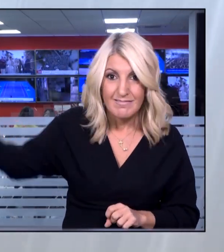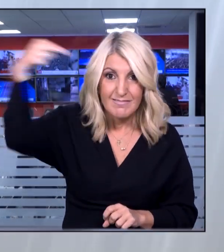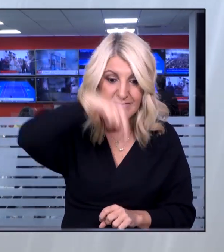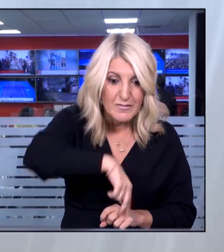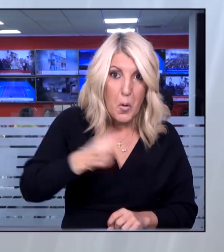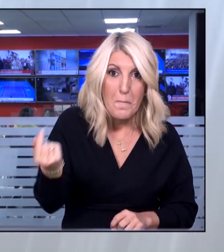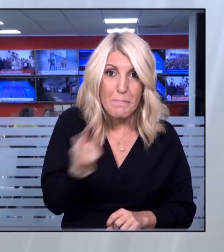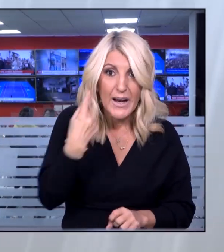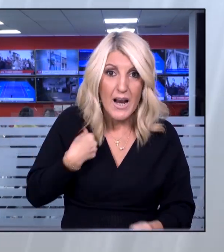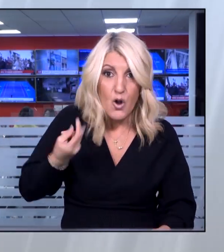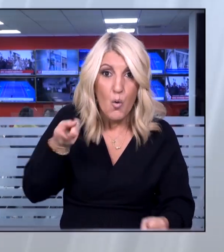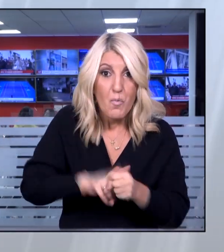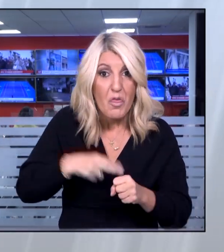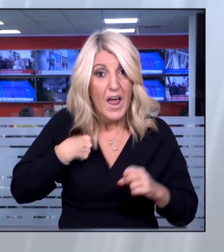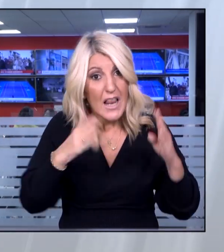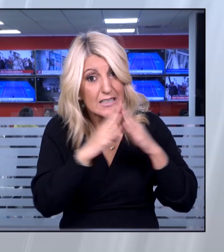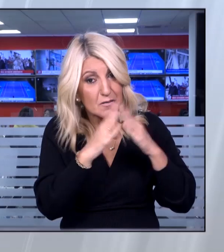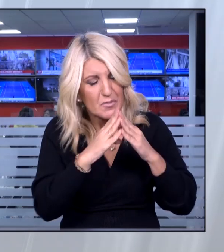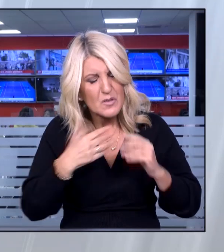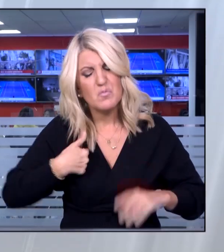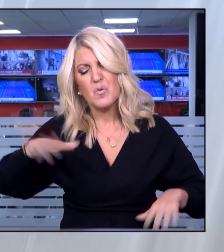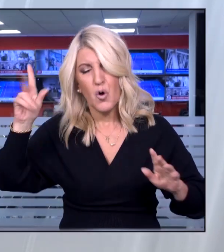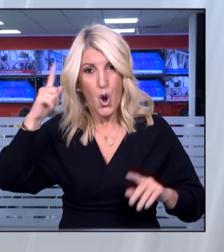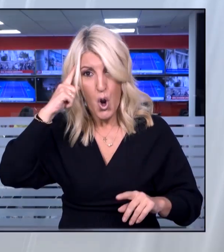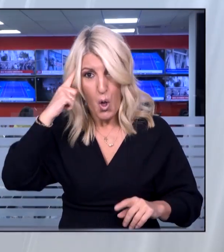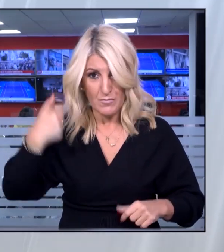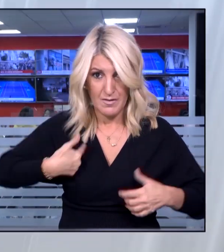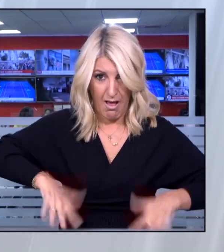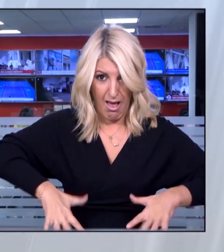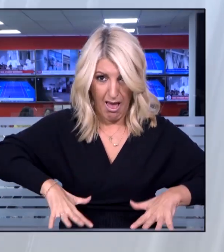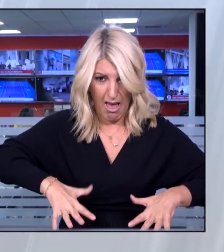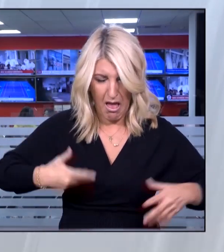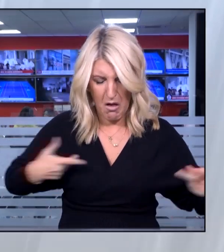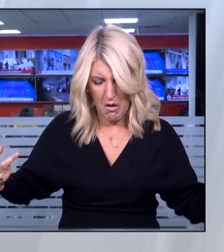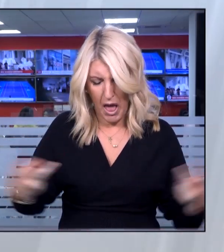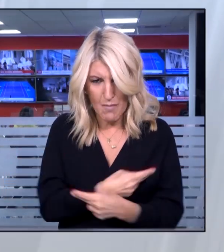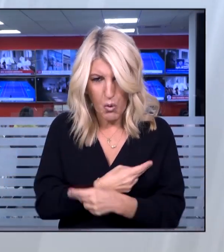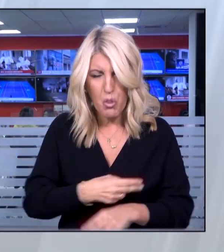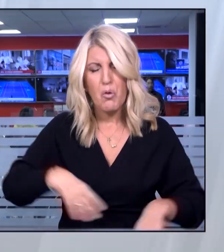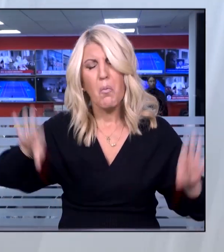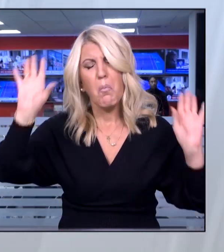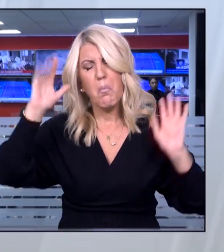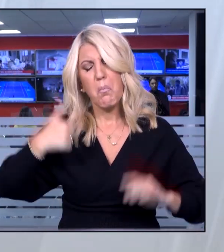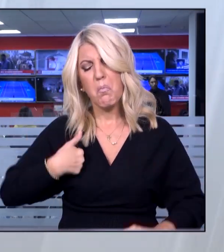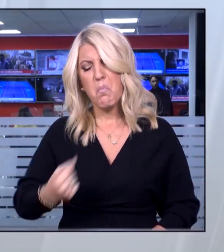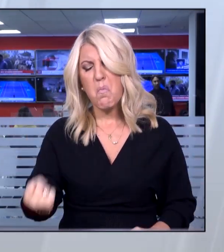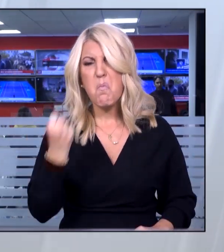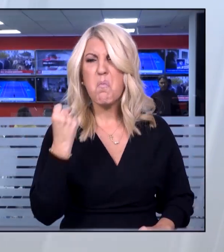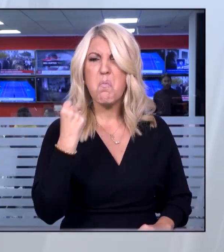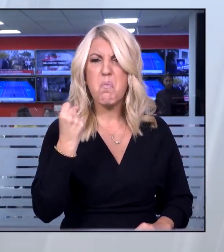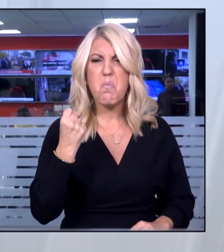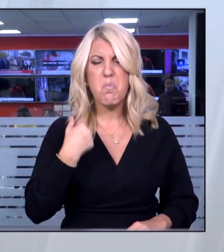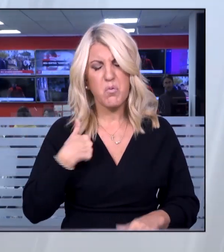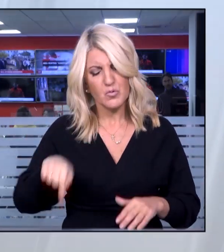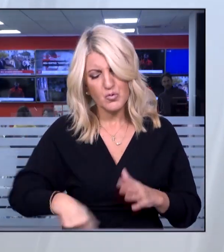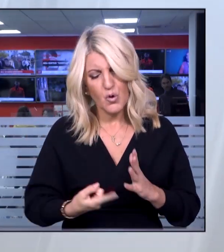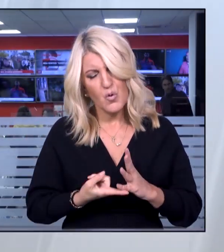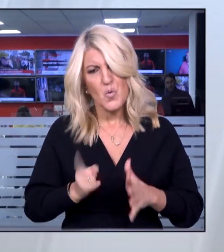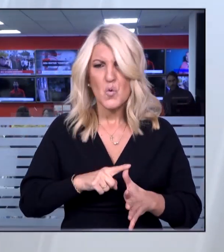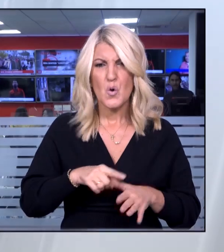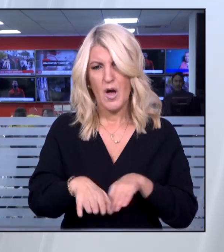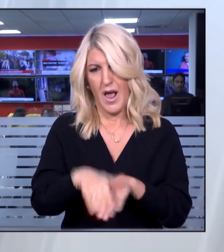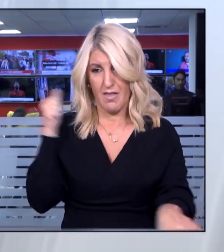τον δίκαιο πόλεμο ενάντια στους εχθρούς μας για να εξασφαλίσουμε το μέλλον μας. Λέω στο Ιράν και στους αντιπροσώπους του, στον άξονα του κακού.